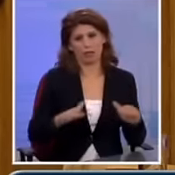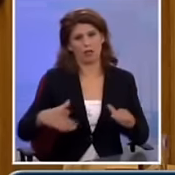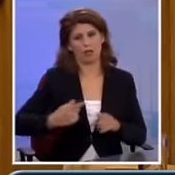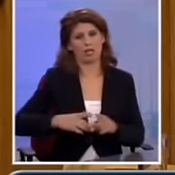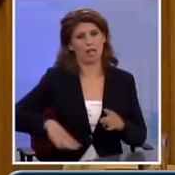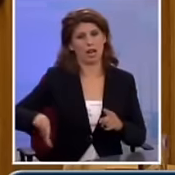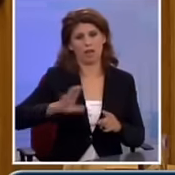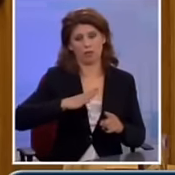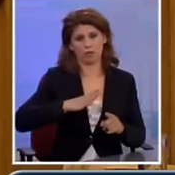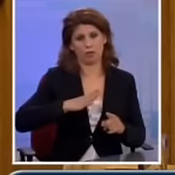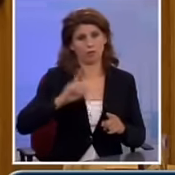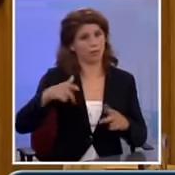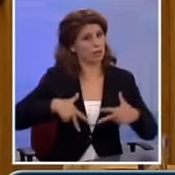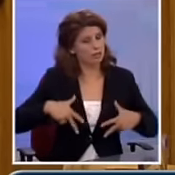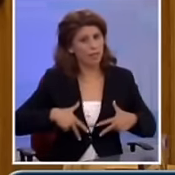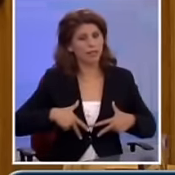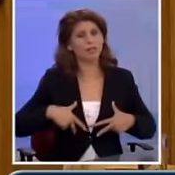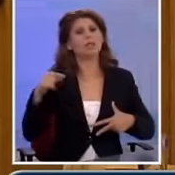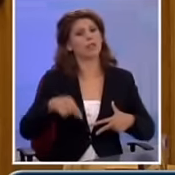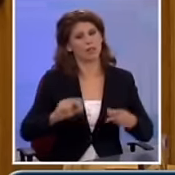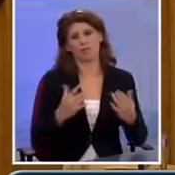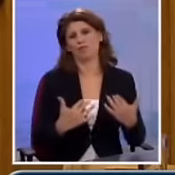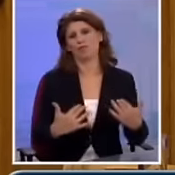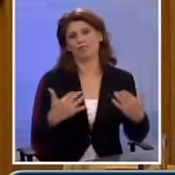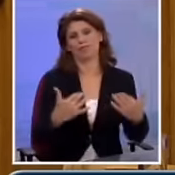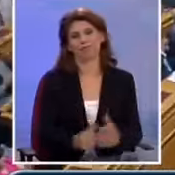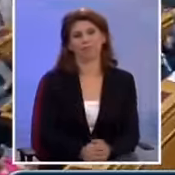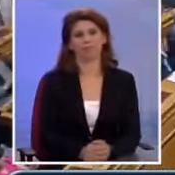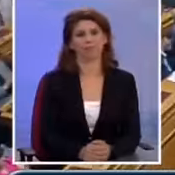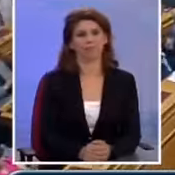και το λαό μας και την κυβέρνησή της και αυτή τη Βουλή.